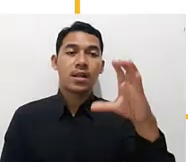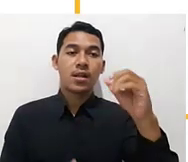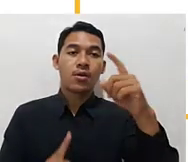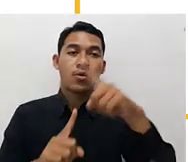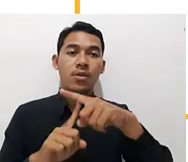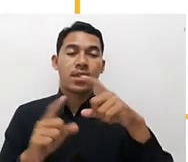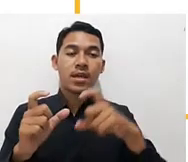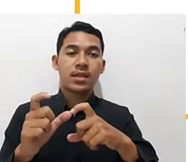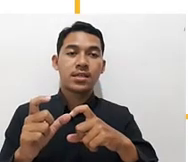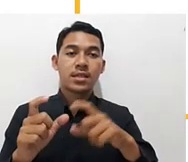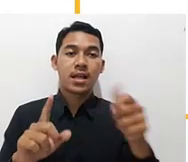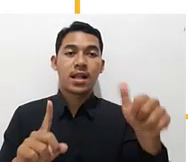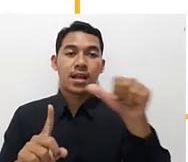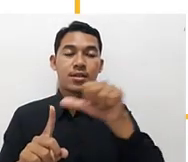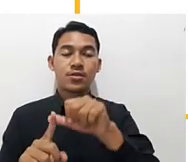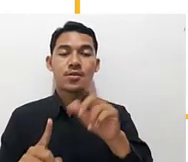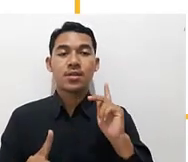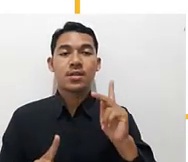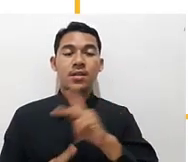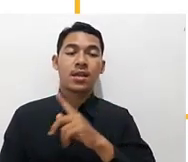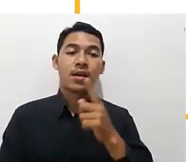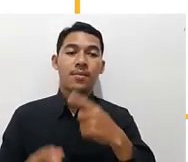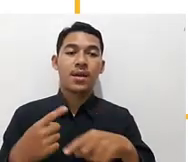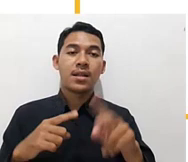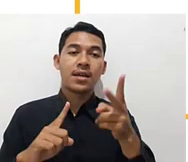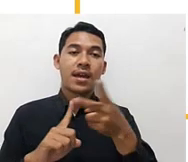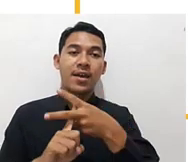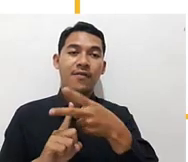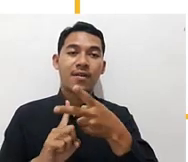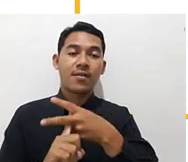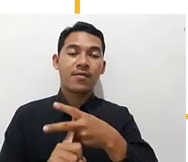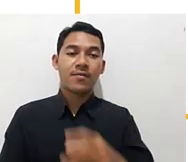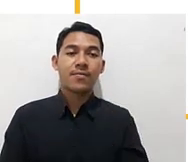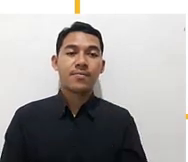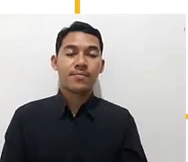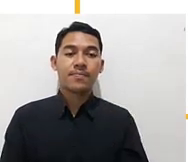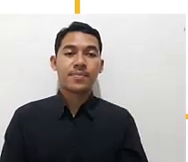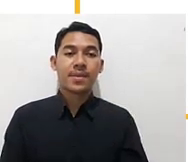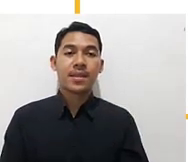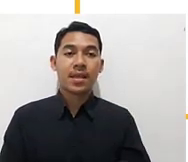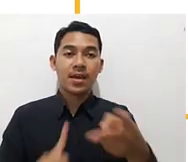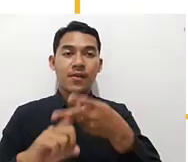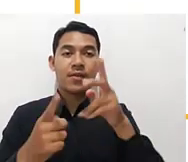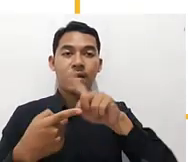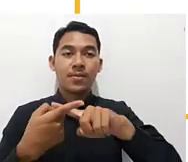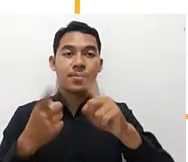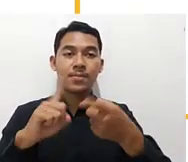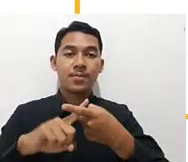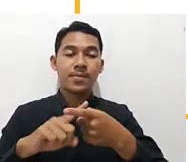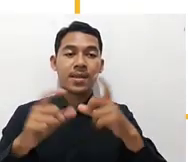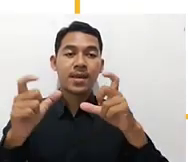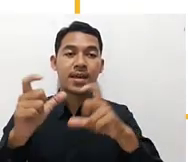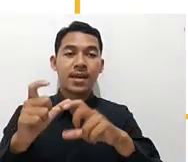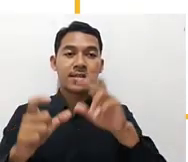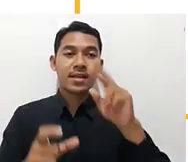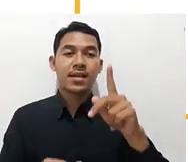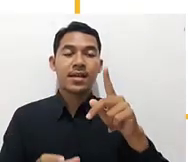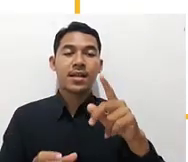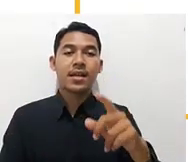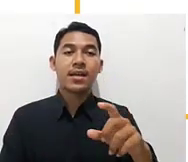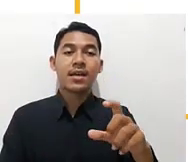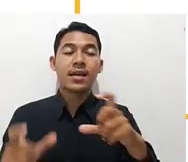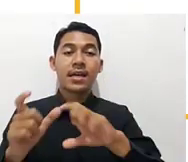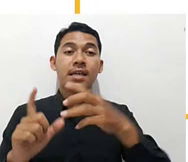Nah, selanjutnya kita ke set reset FF ya, atau biasa dikenal dengan flip flop SR ya, set and reset ya, gitu